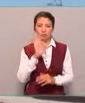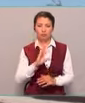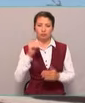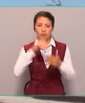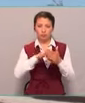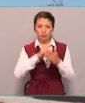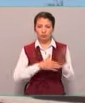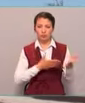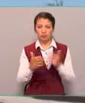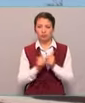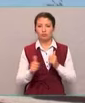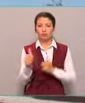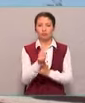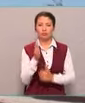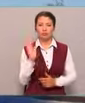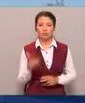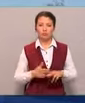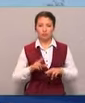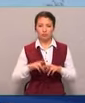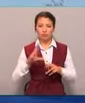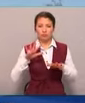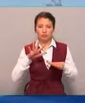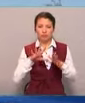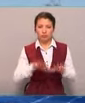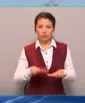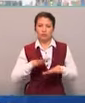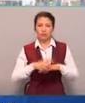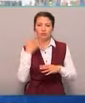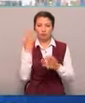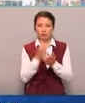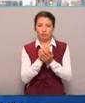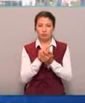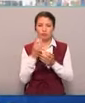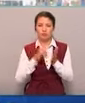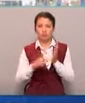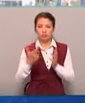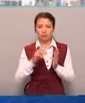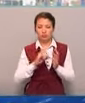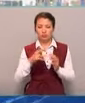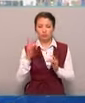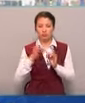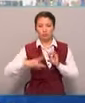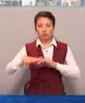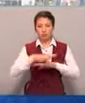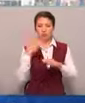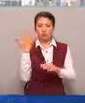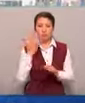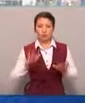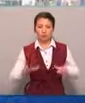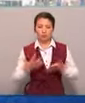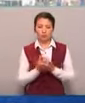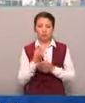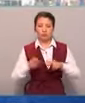тартуда ілгерілеу де бар. Биыл қазынаға 87 миллиард теңге қаржы құйылып, республикада 5-ші орынға тұрақтаған. Облыстың